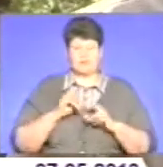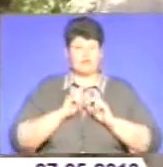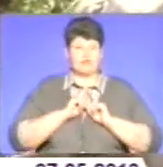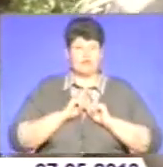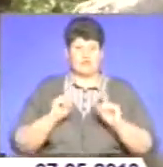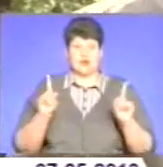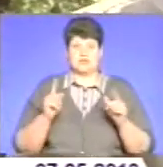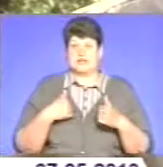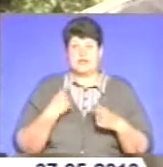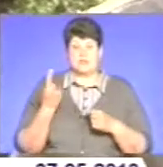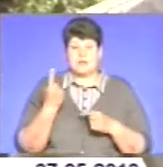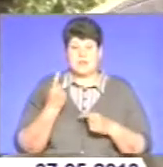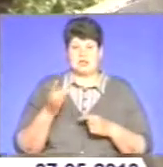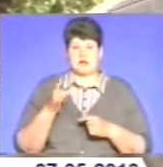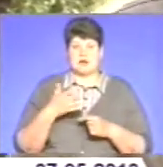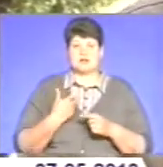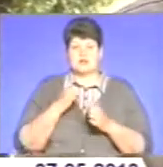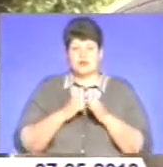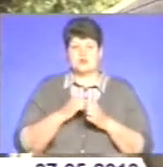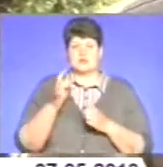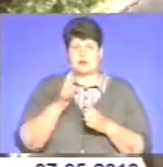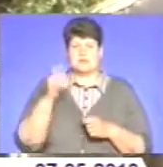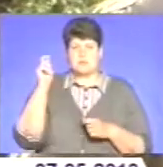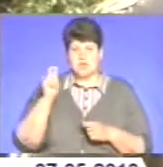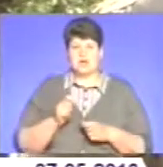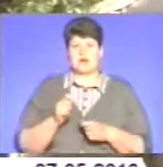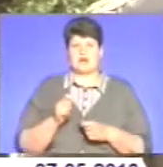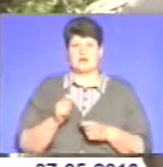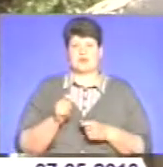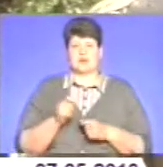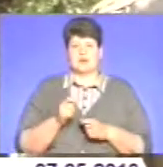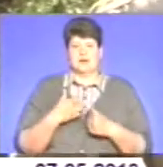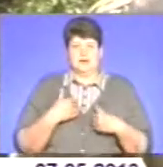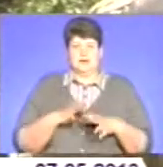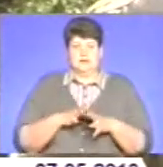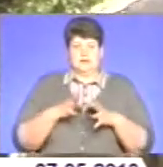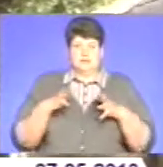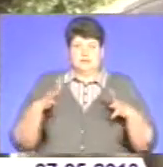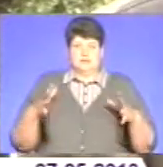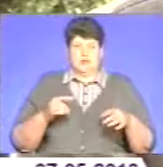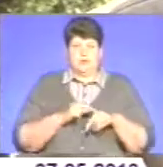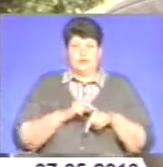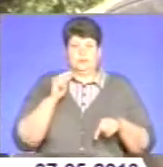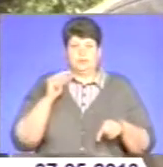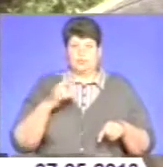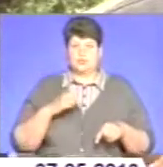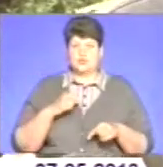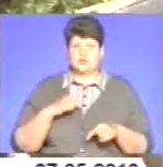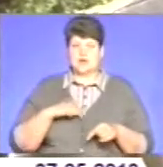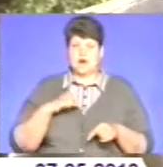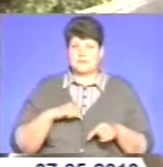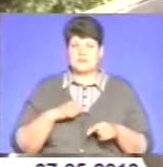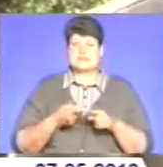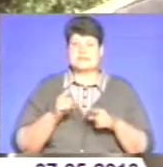власне, я не перший раз тут, але все одно кожен раз приїжджаю і переповнює почуття за